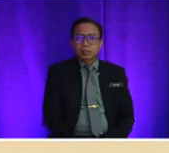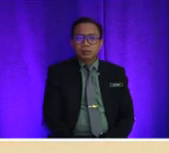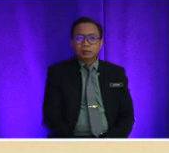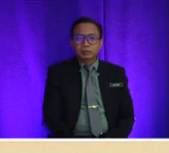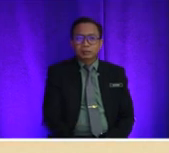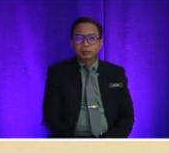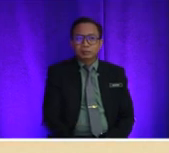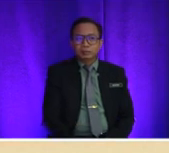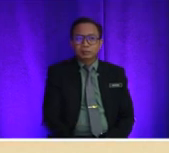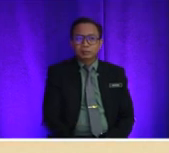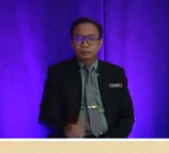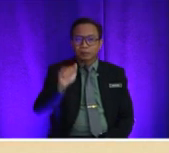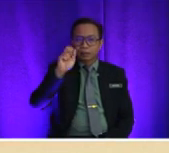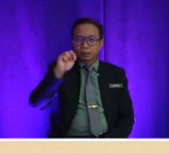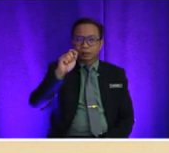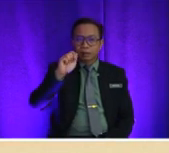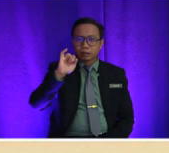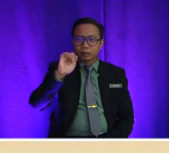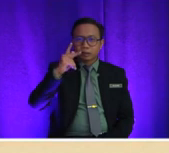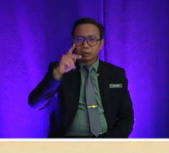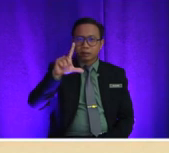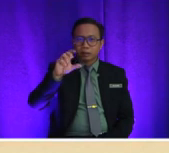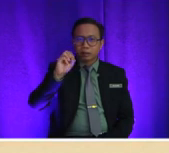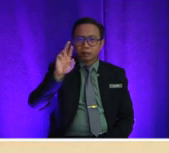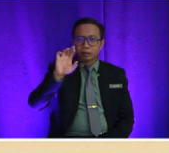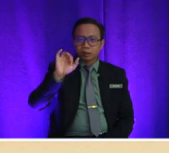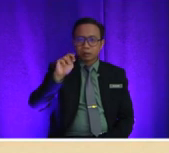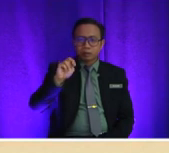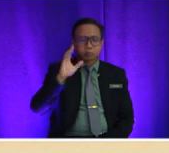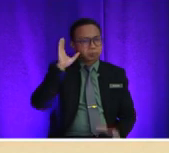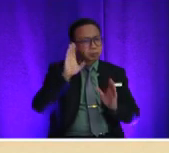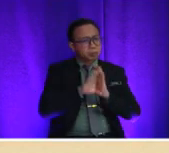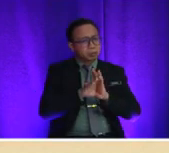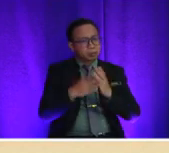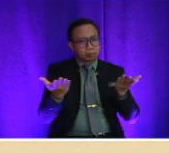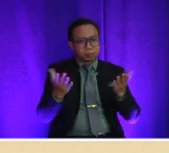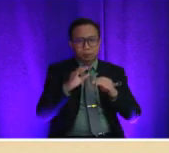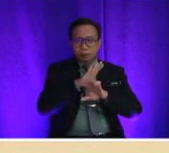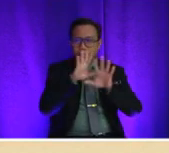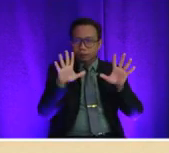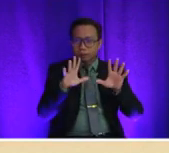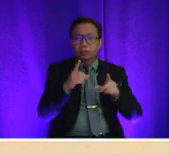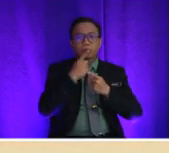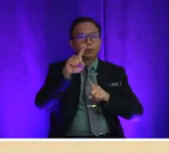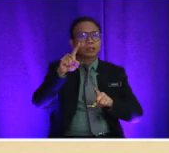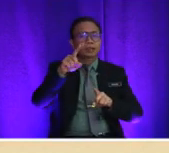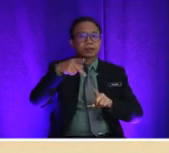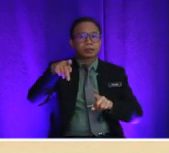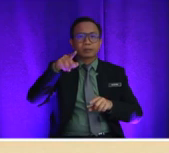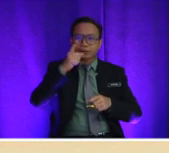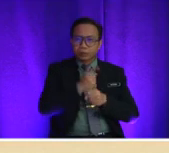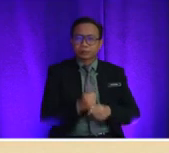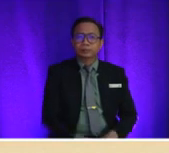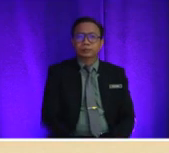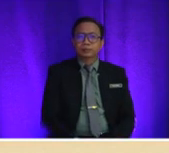itu adalah Tapi jawabannya betul tetap lagi betul oke yang